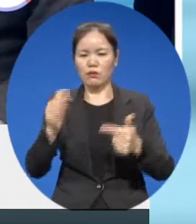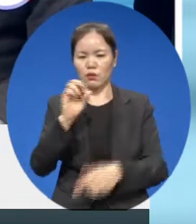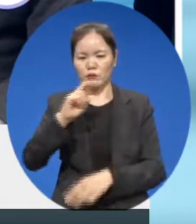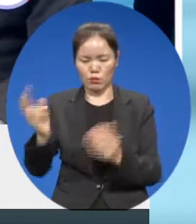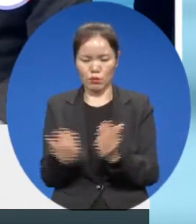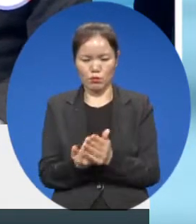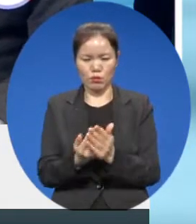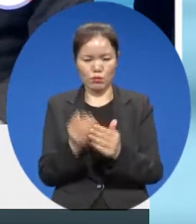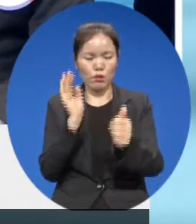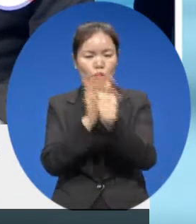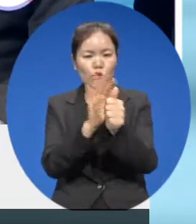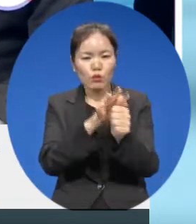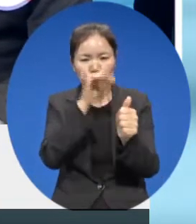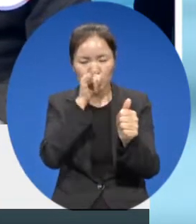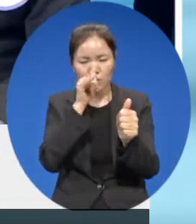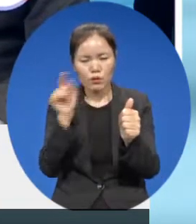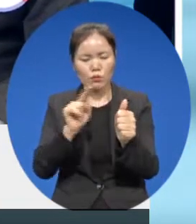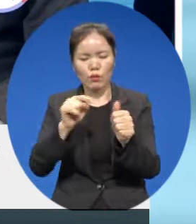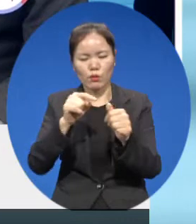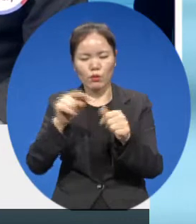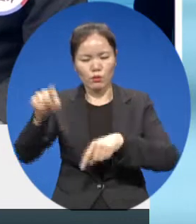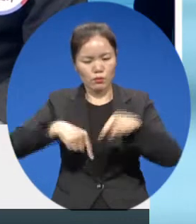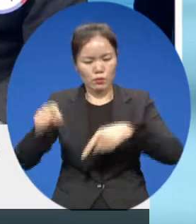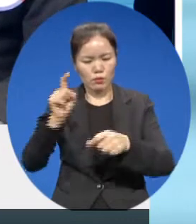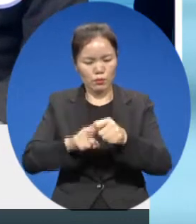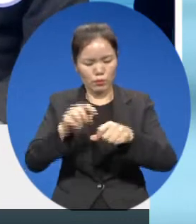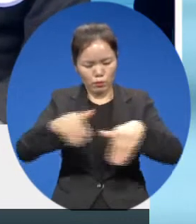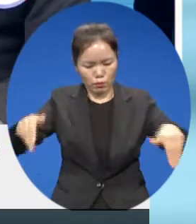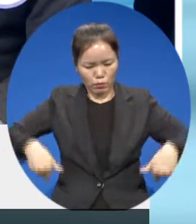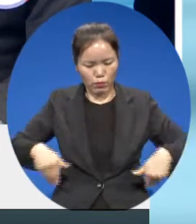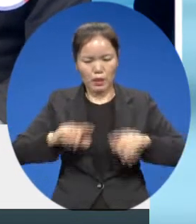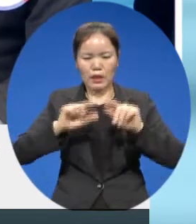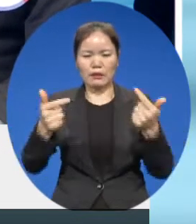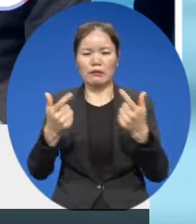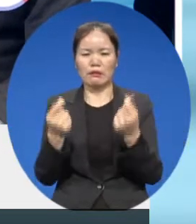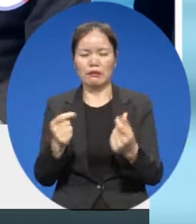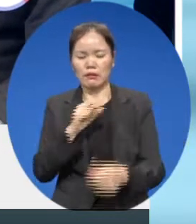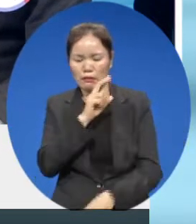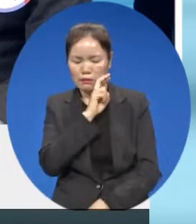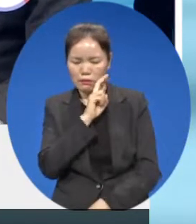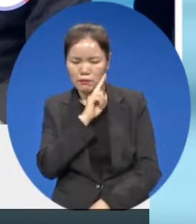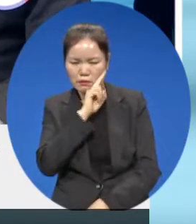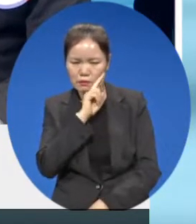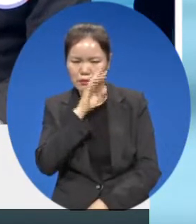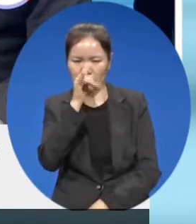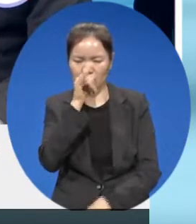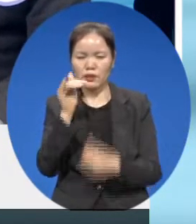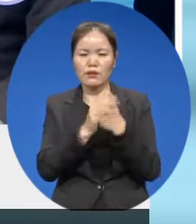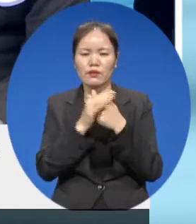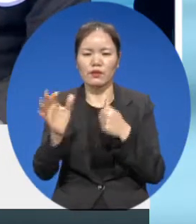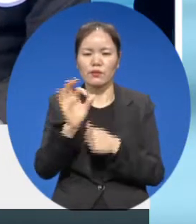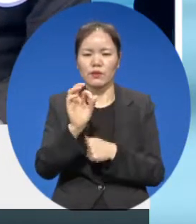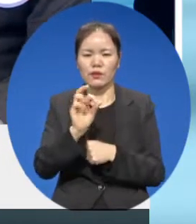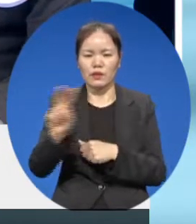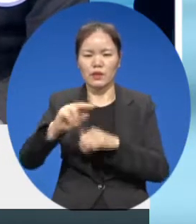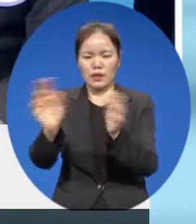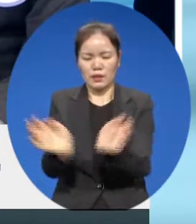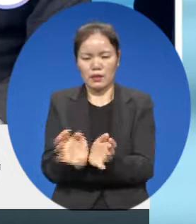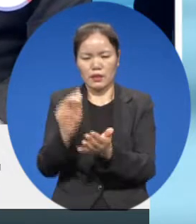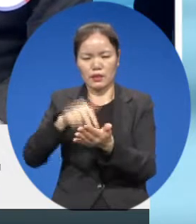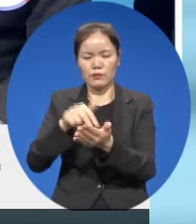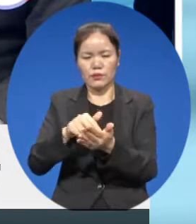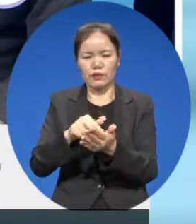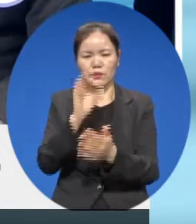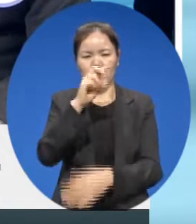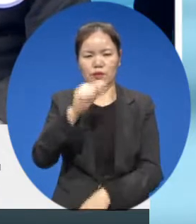나서 도와주는데 정치적 중립 안 지키고 있는 거 아니야 라는 오게 시선을 받을 수 있어요 그렇기 때문에 야당 에서도 은총 정관 어느정도 선을